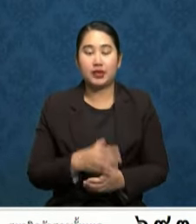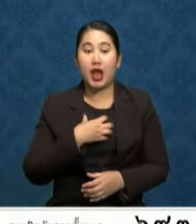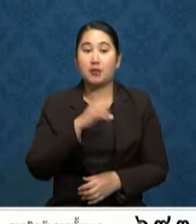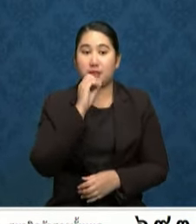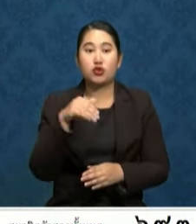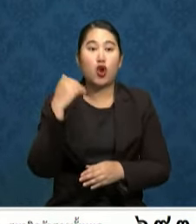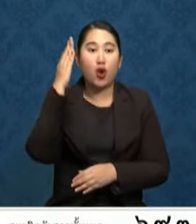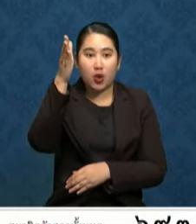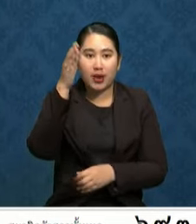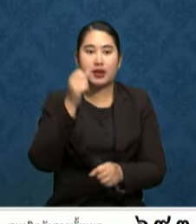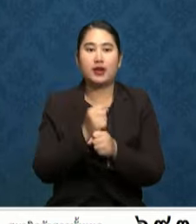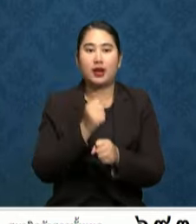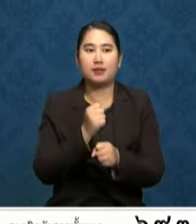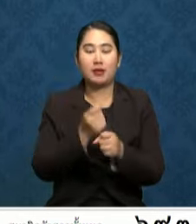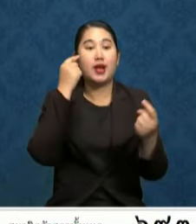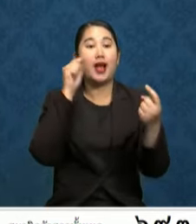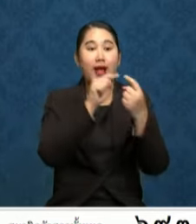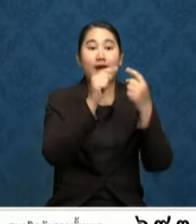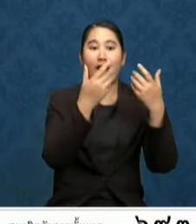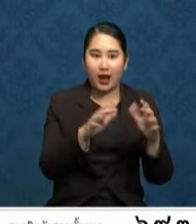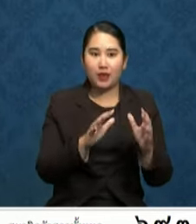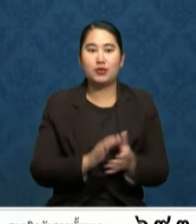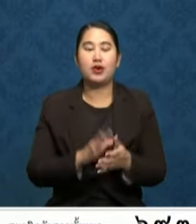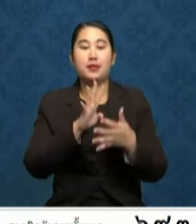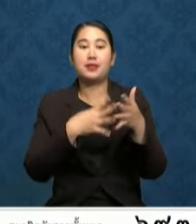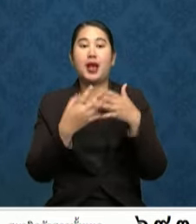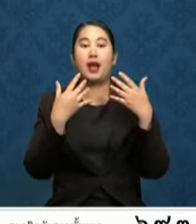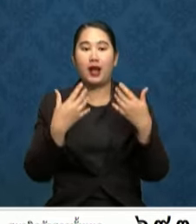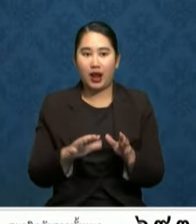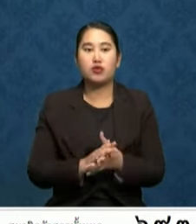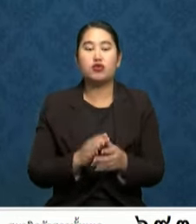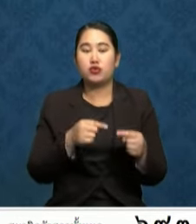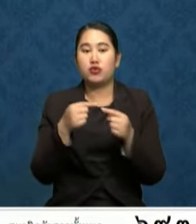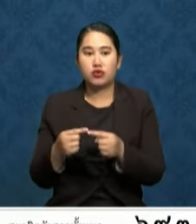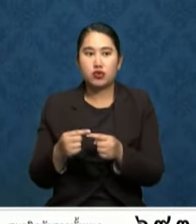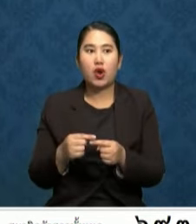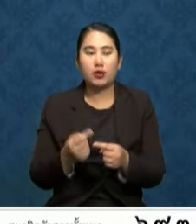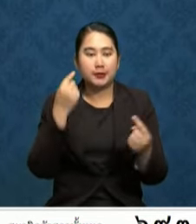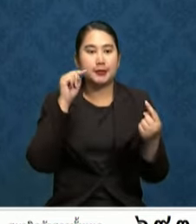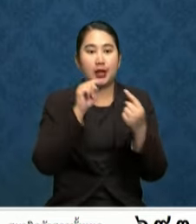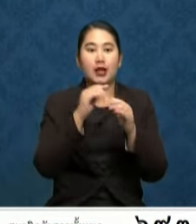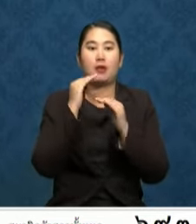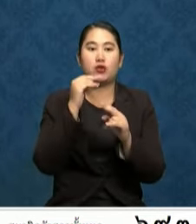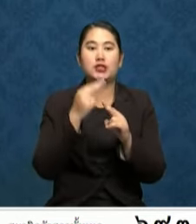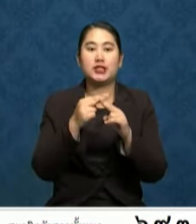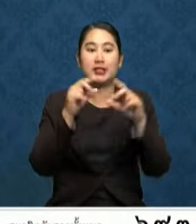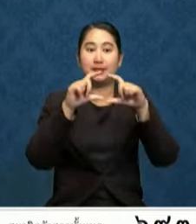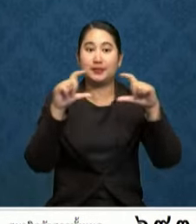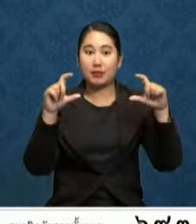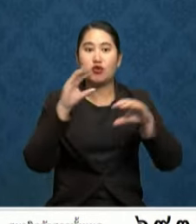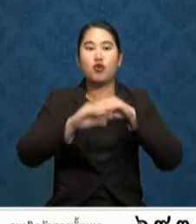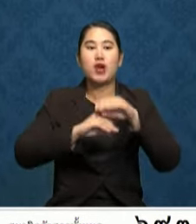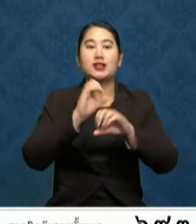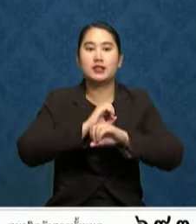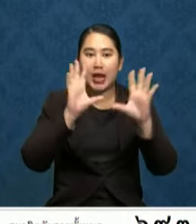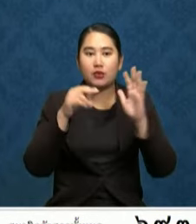ต่อไปในการทำงานเมื่อเรามี Visionแล้วเรามี Directionแล้วเราก็คงต้องเอาvisionนั้นไปกำหนดชื่อให้ชัดเจนว่าเรามี